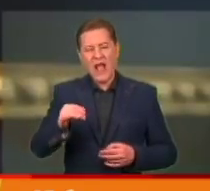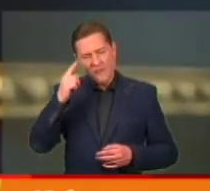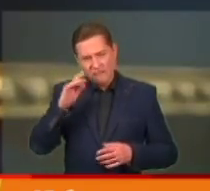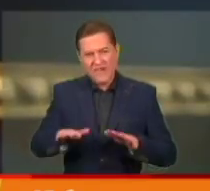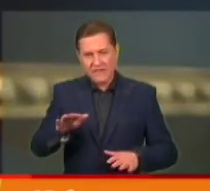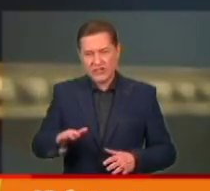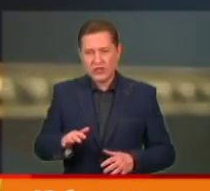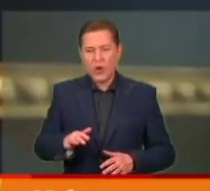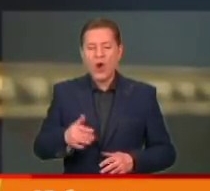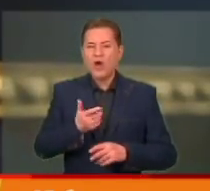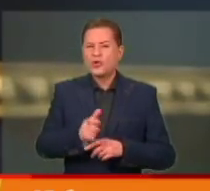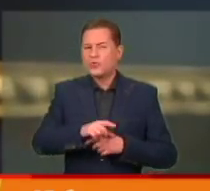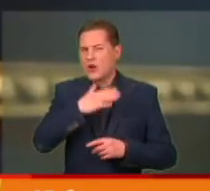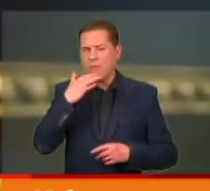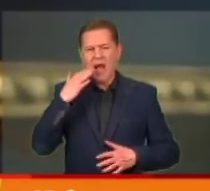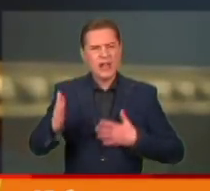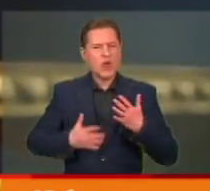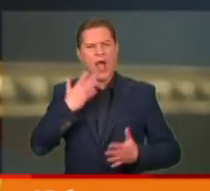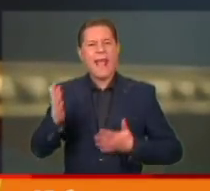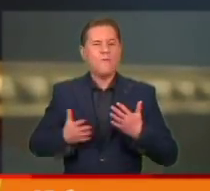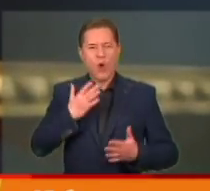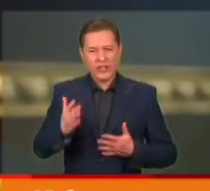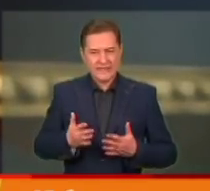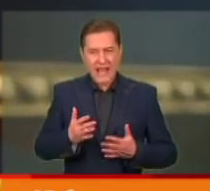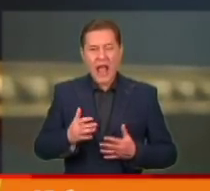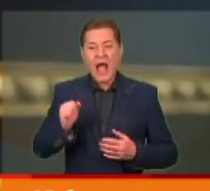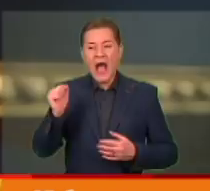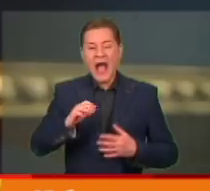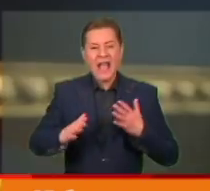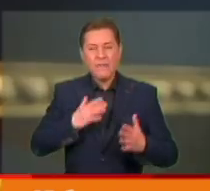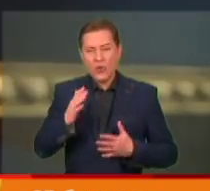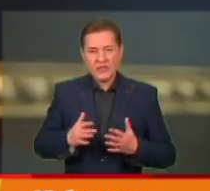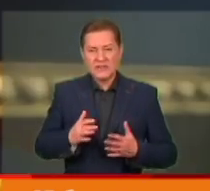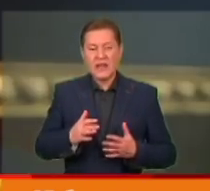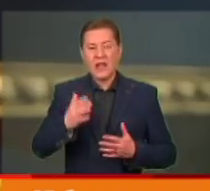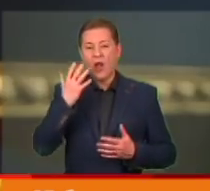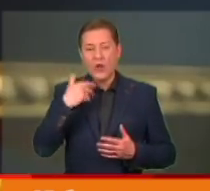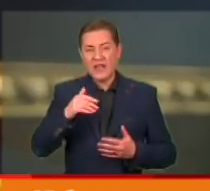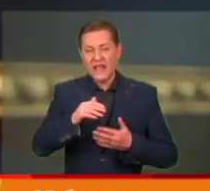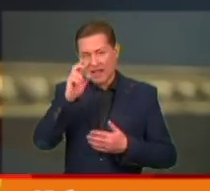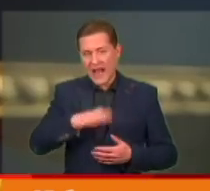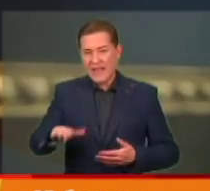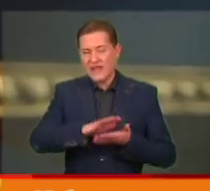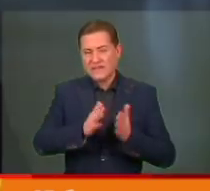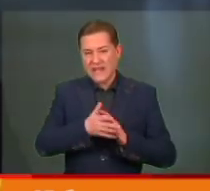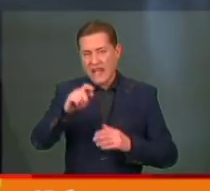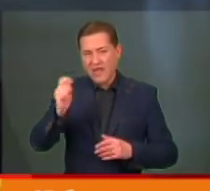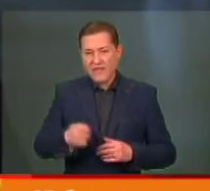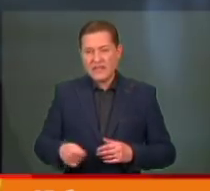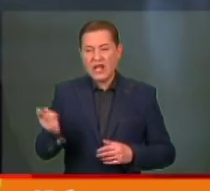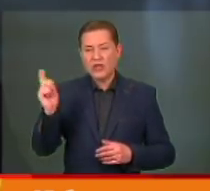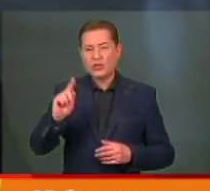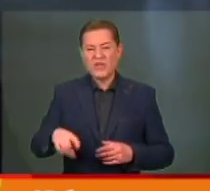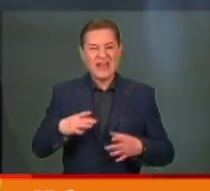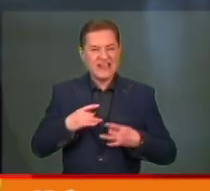багато керуємося емоціями. А емоції вони є. Коли країна в стані війни, то тоді